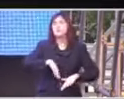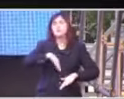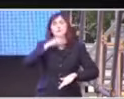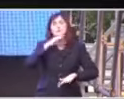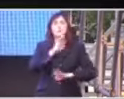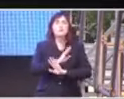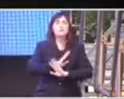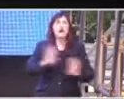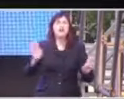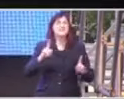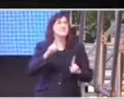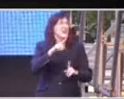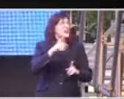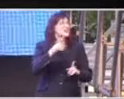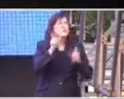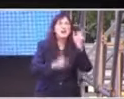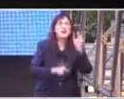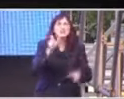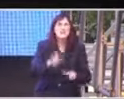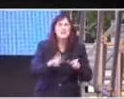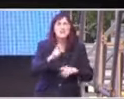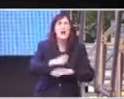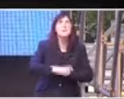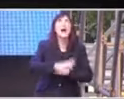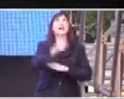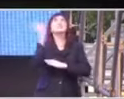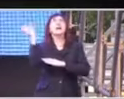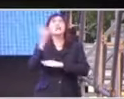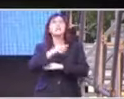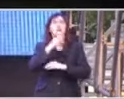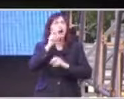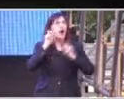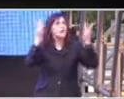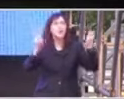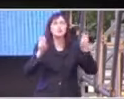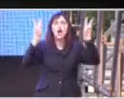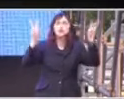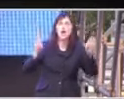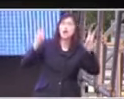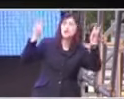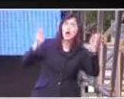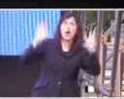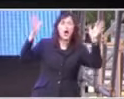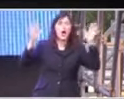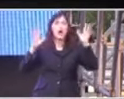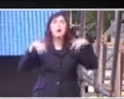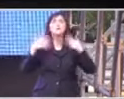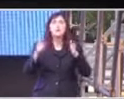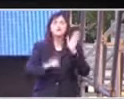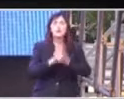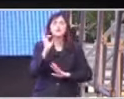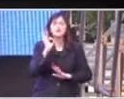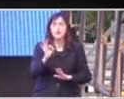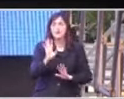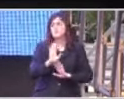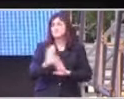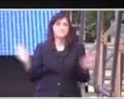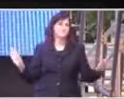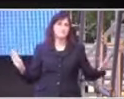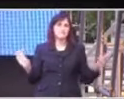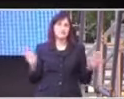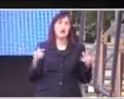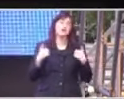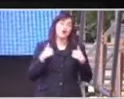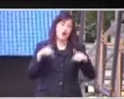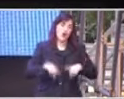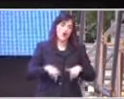non sanno dare soluzioni a questo paese e allora oggi chiudiamo una campagna elettorale ma oggi soprattutto Iniziamo